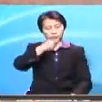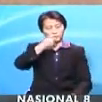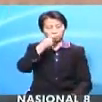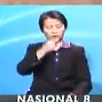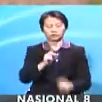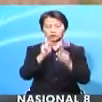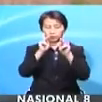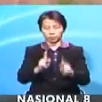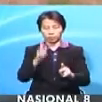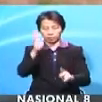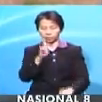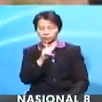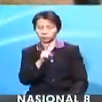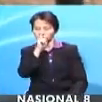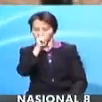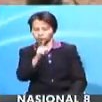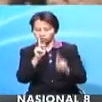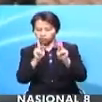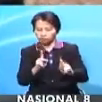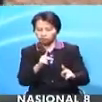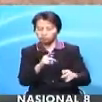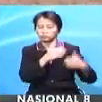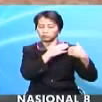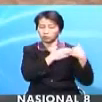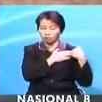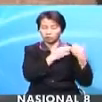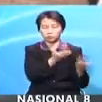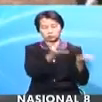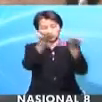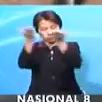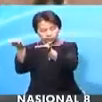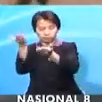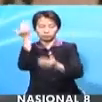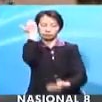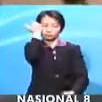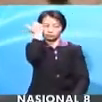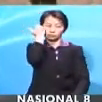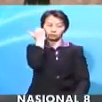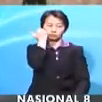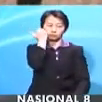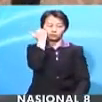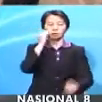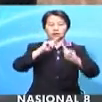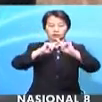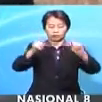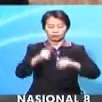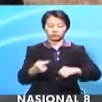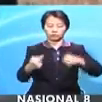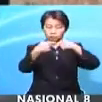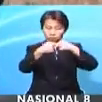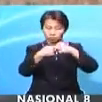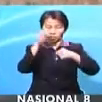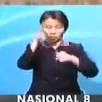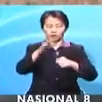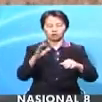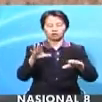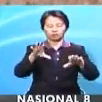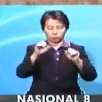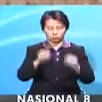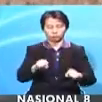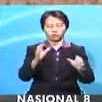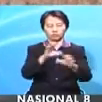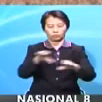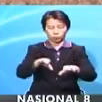pendakwahnya akan memastikan pihak yang bertanggung jawab di bawah ke muka pengadilan namun dakwaan hanya akan dapat dibuat